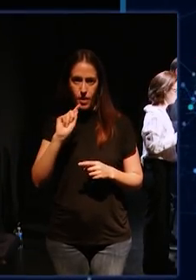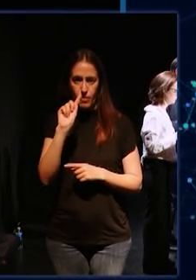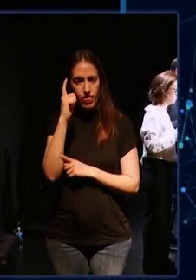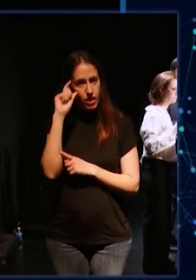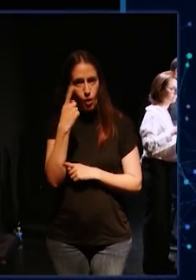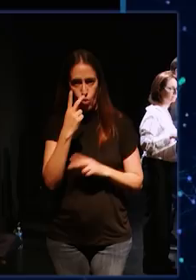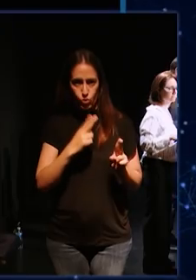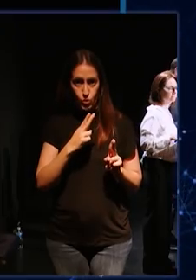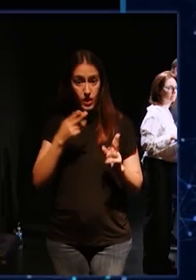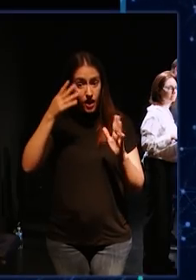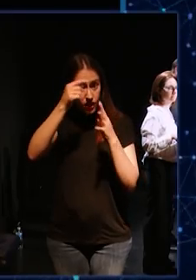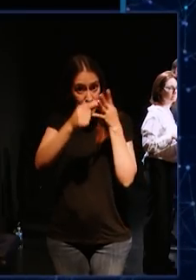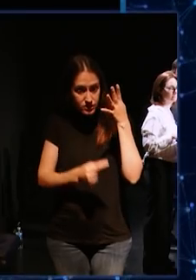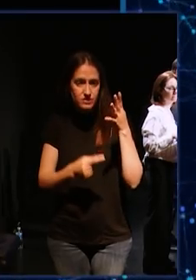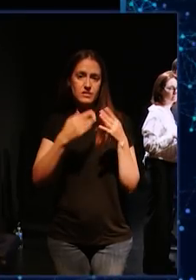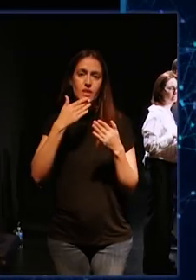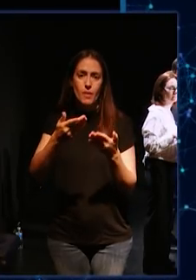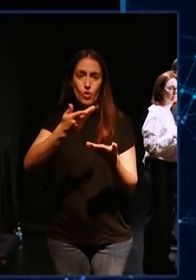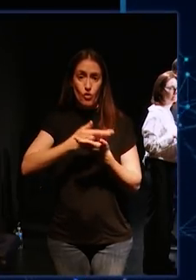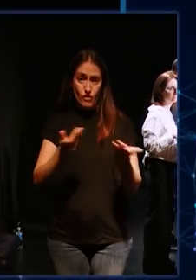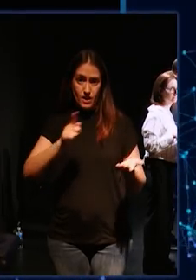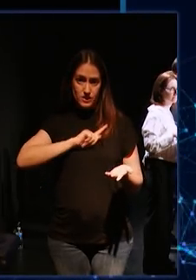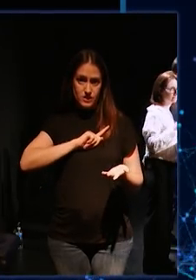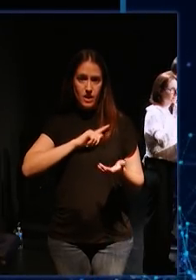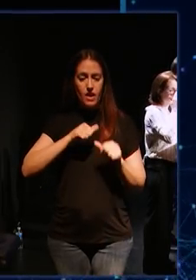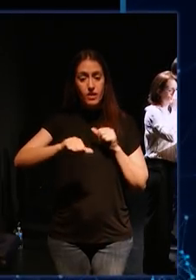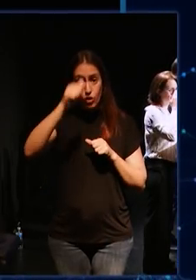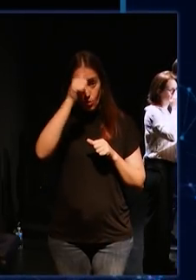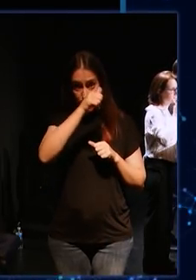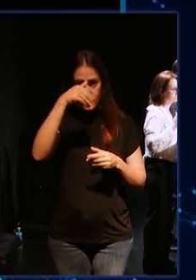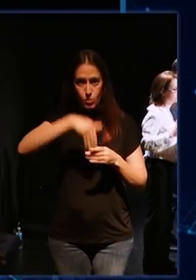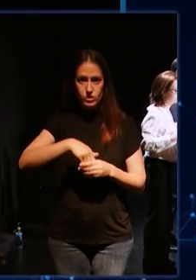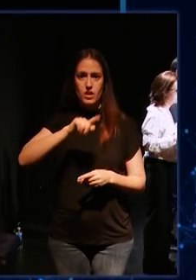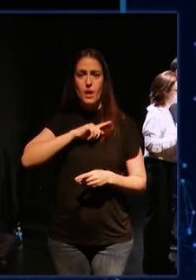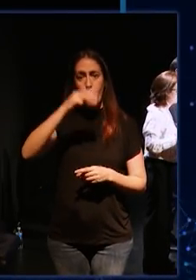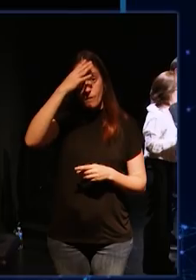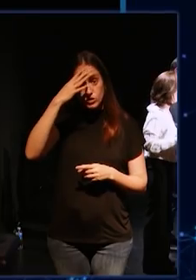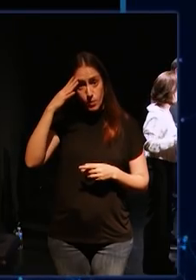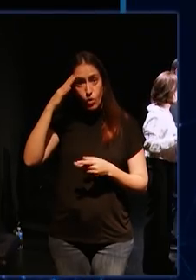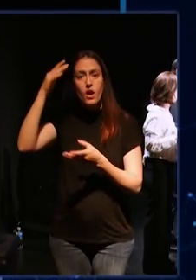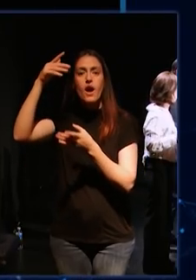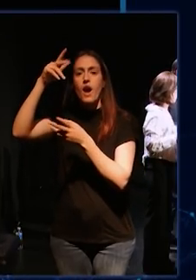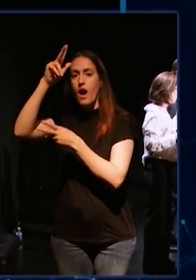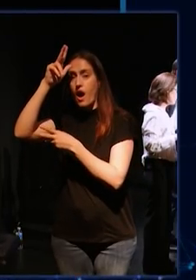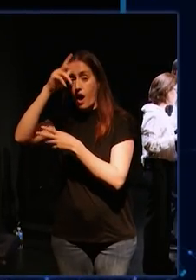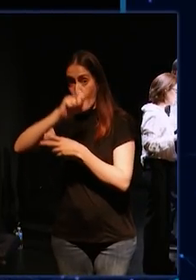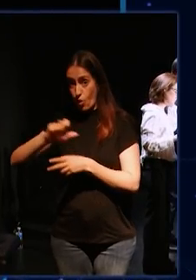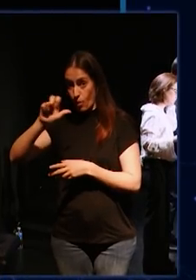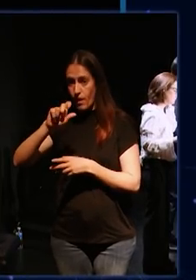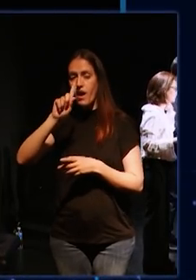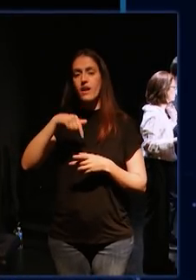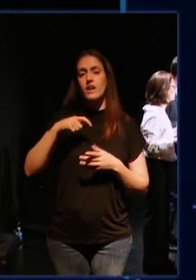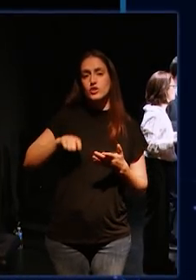això, us demano que ens feu confiança i que aquest diumenge voteu a Puigdemont a Europa i voteu a Jordi Nadal a